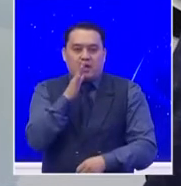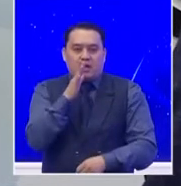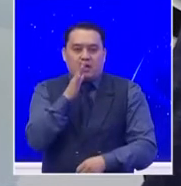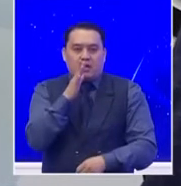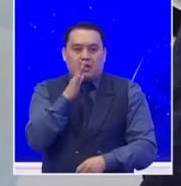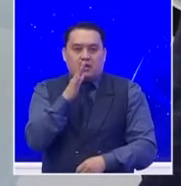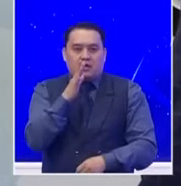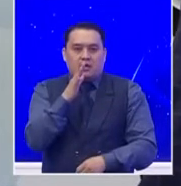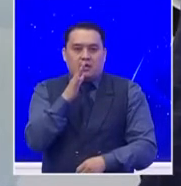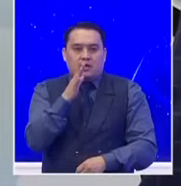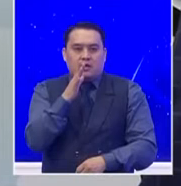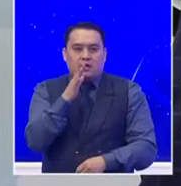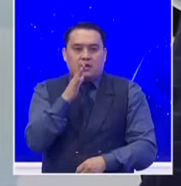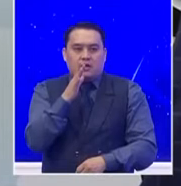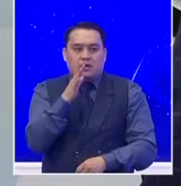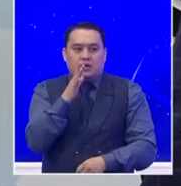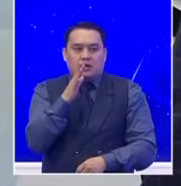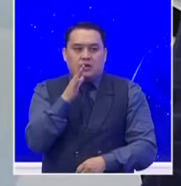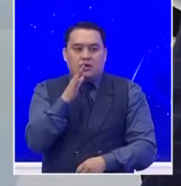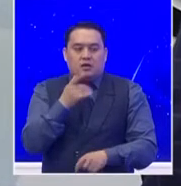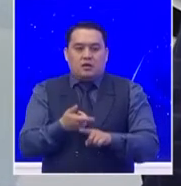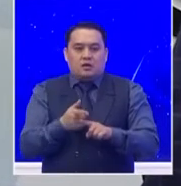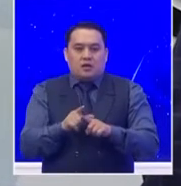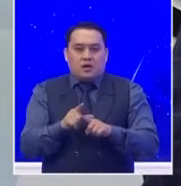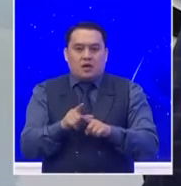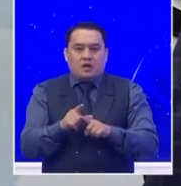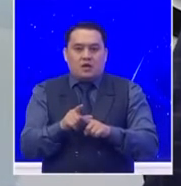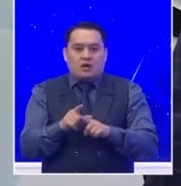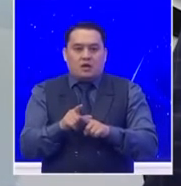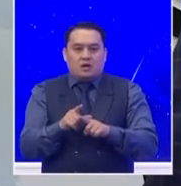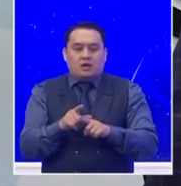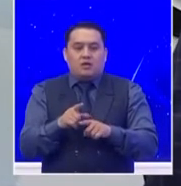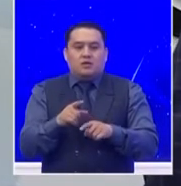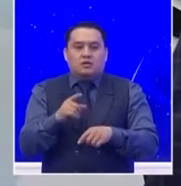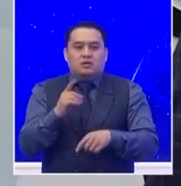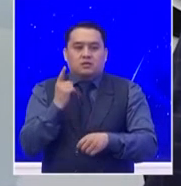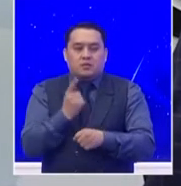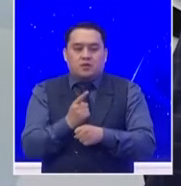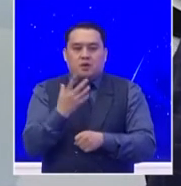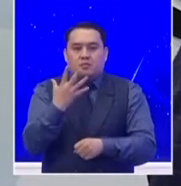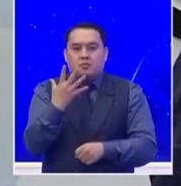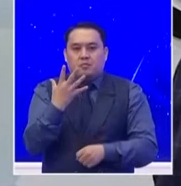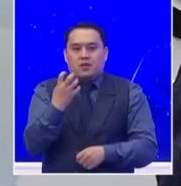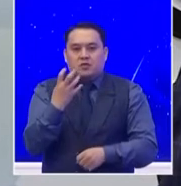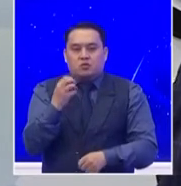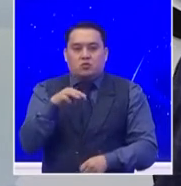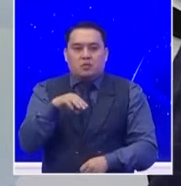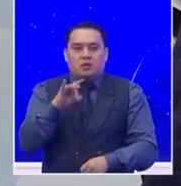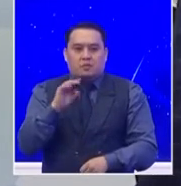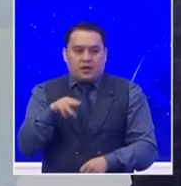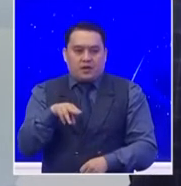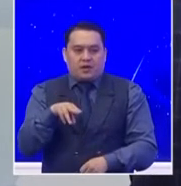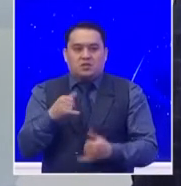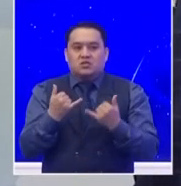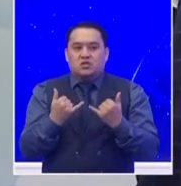то раньше данная статья предусматривала санкцию 500 месячных решений показателей в виде штрафа, то